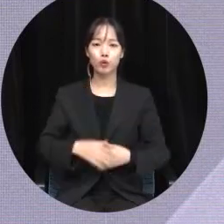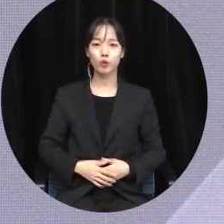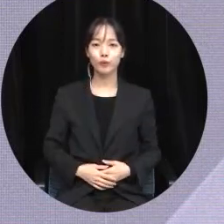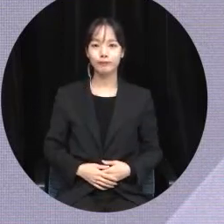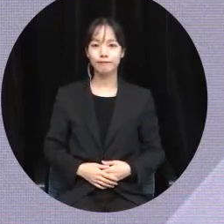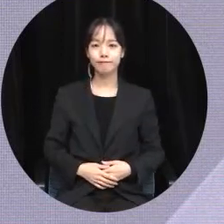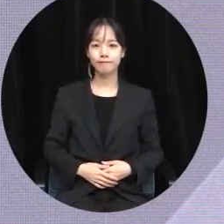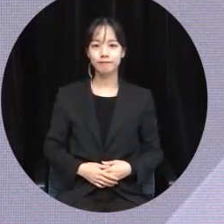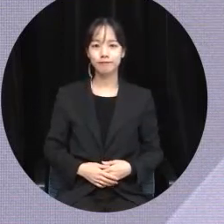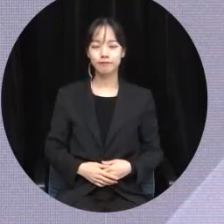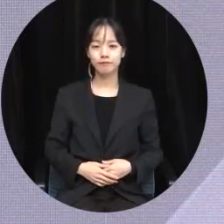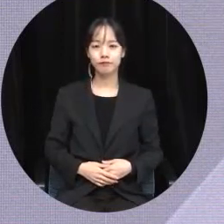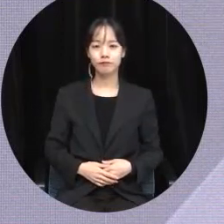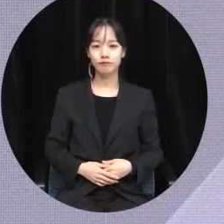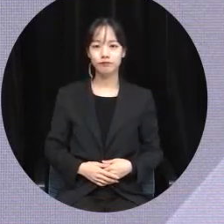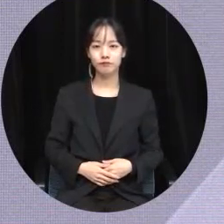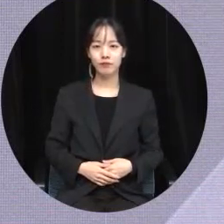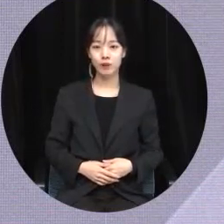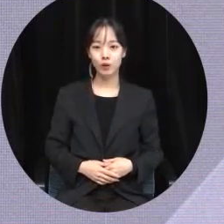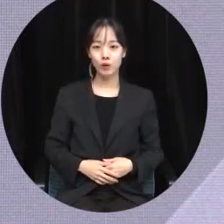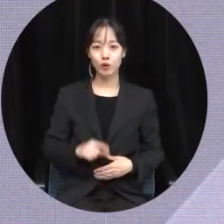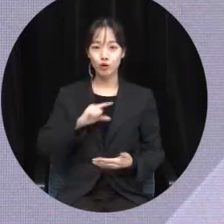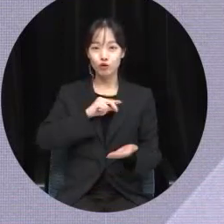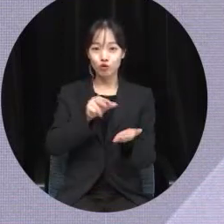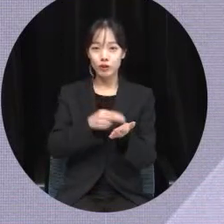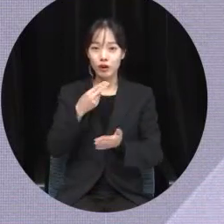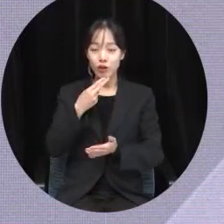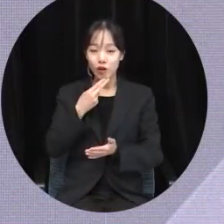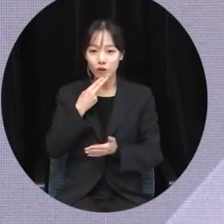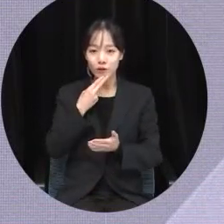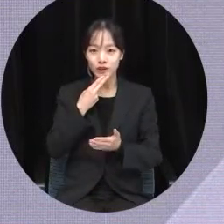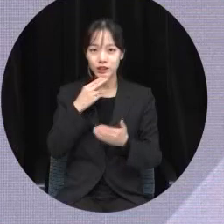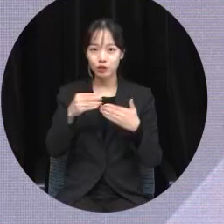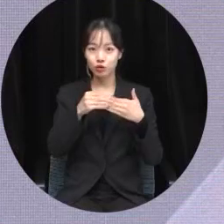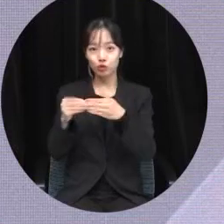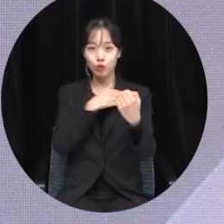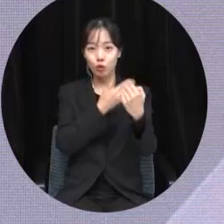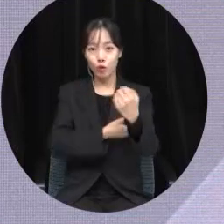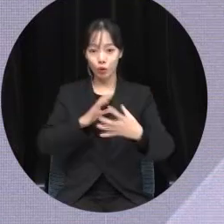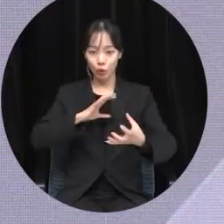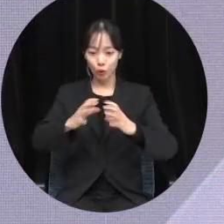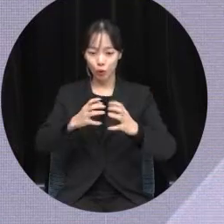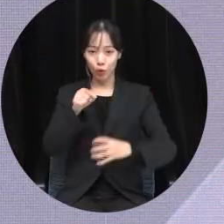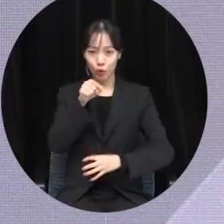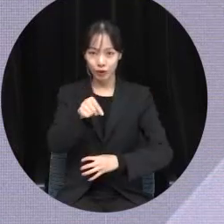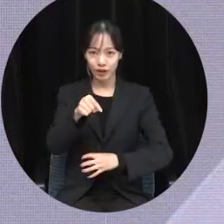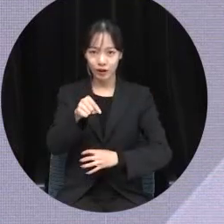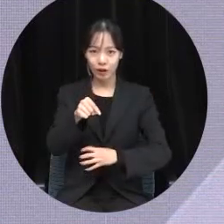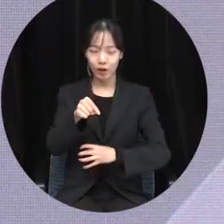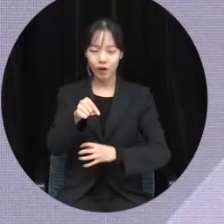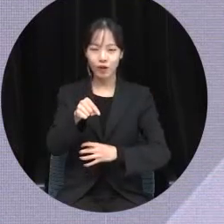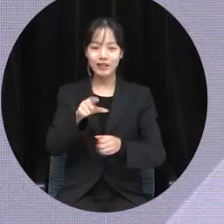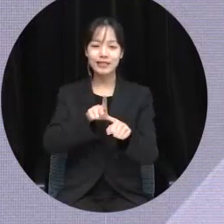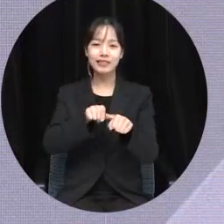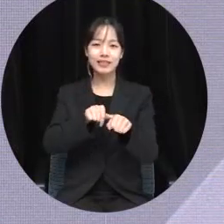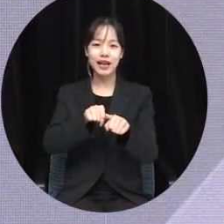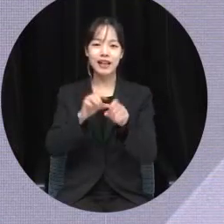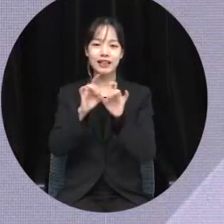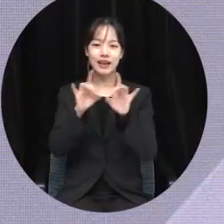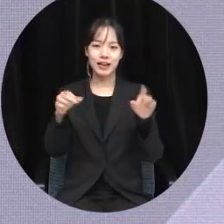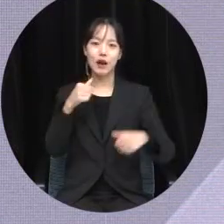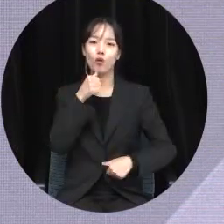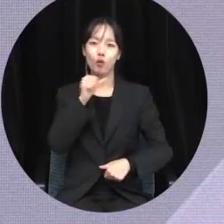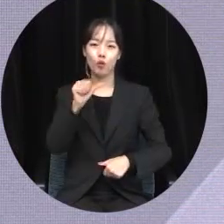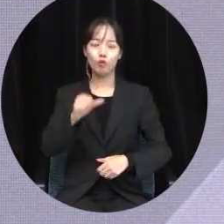다만 자유주제로 진행되는 후보자 주도권 토론은 각 후보마다 5분씩 주어지며